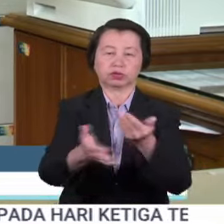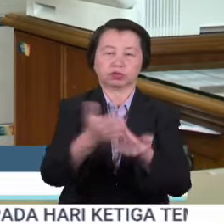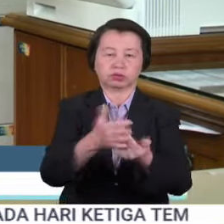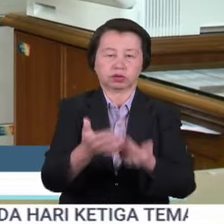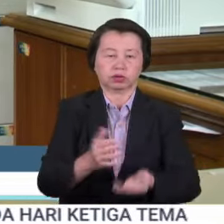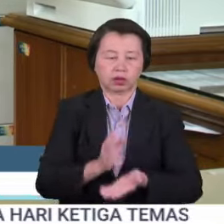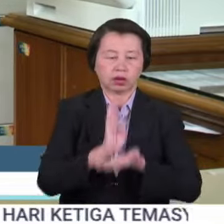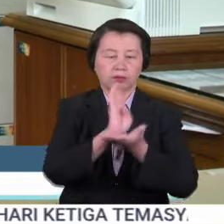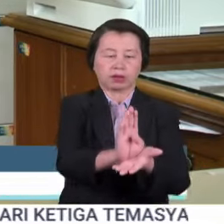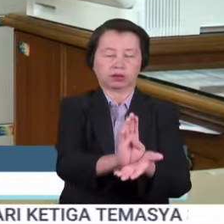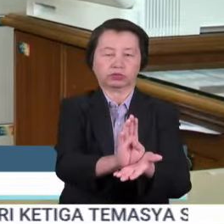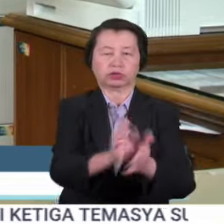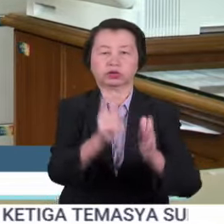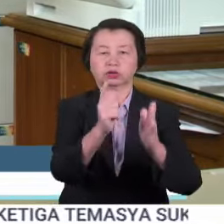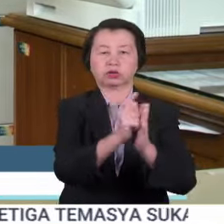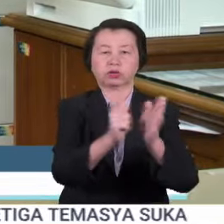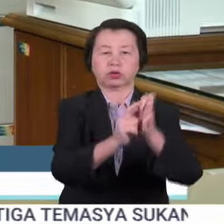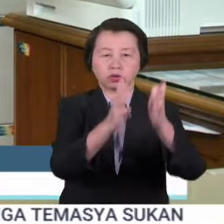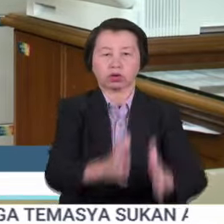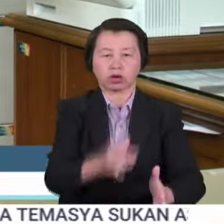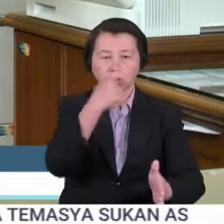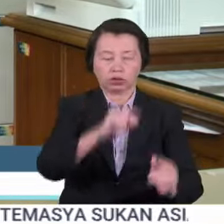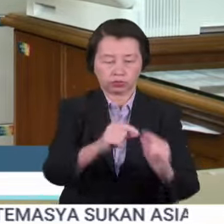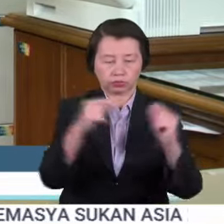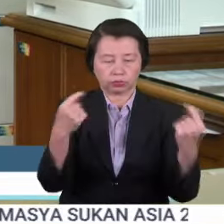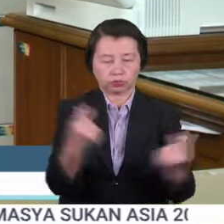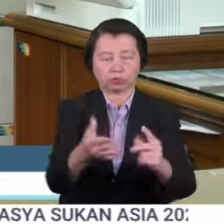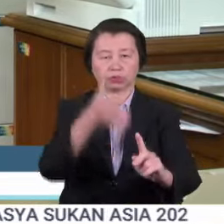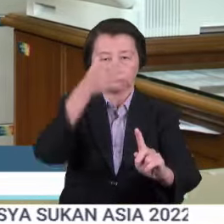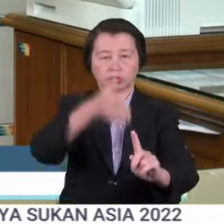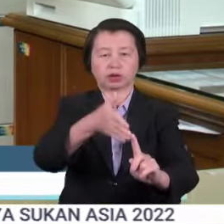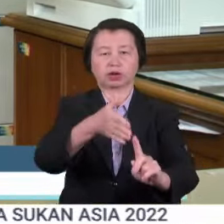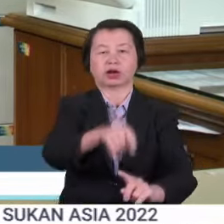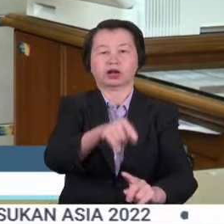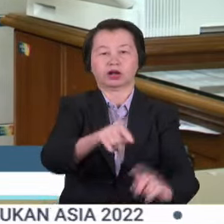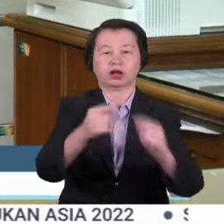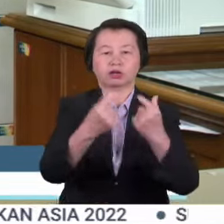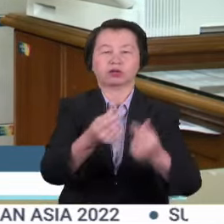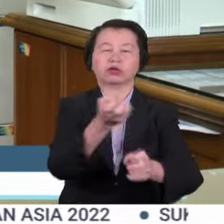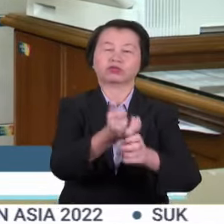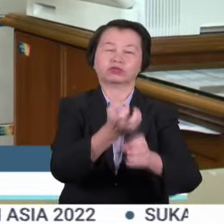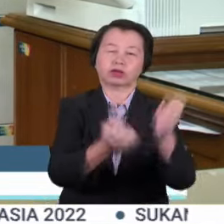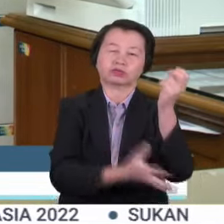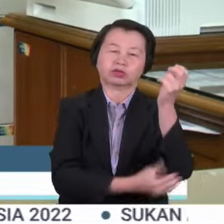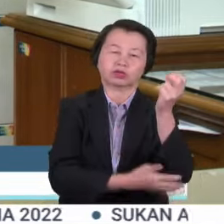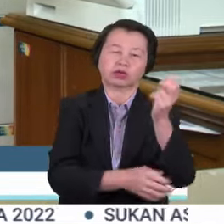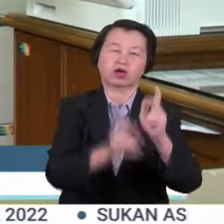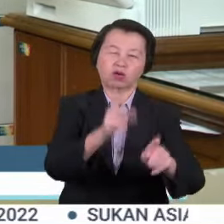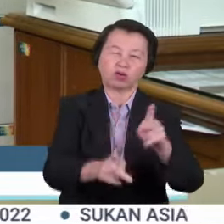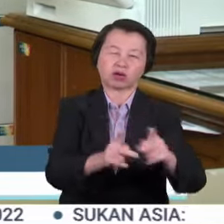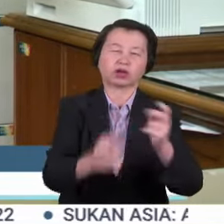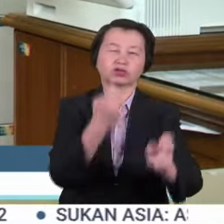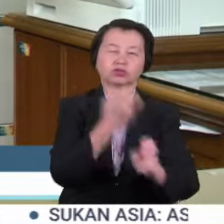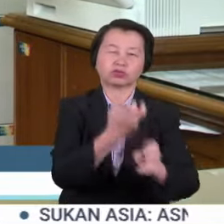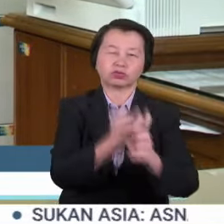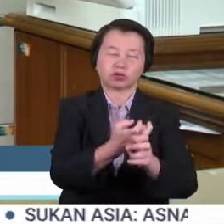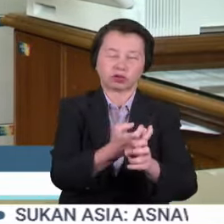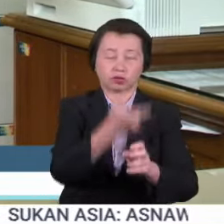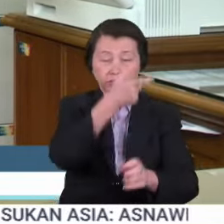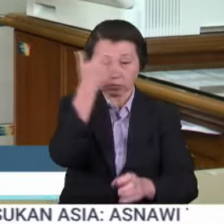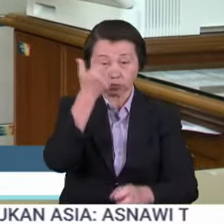kemudahan bantuan guaman untuk golongan sasaran. Yang mana golongan sasaran ni adalah golongan yang susahlah.